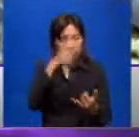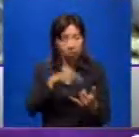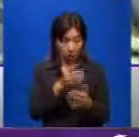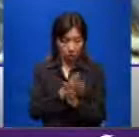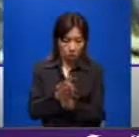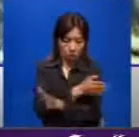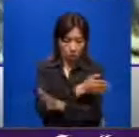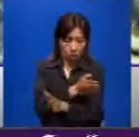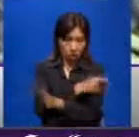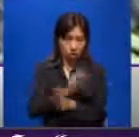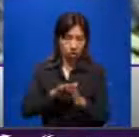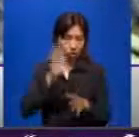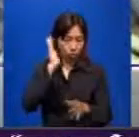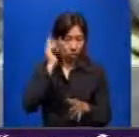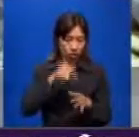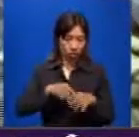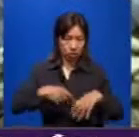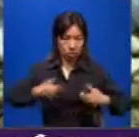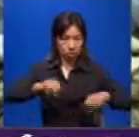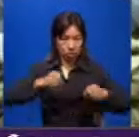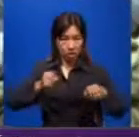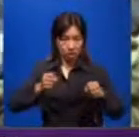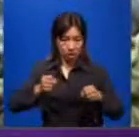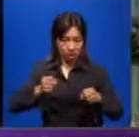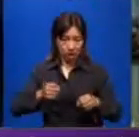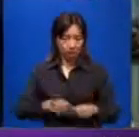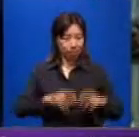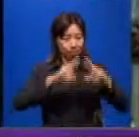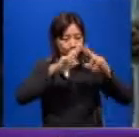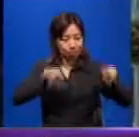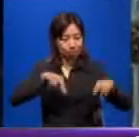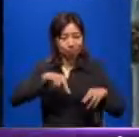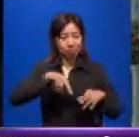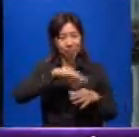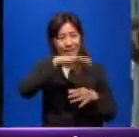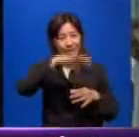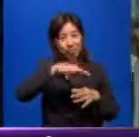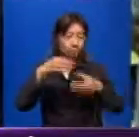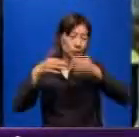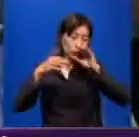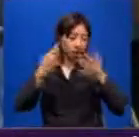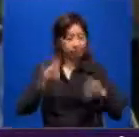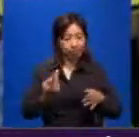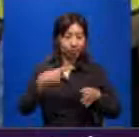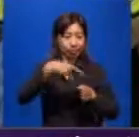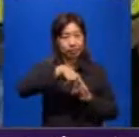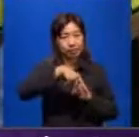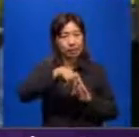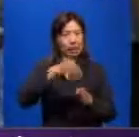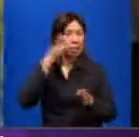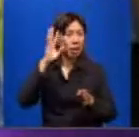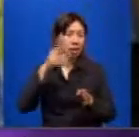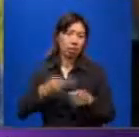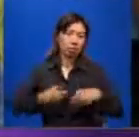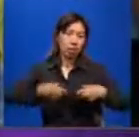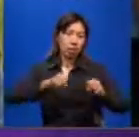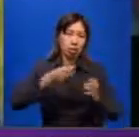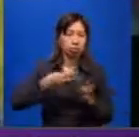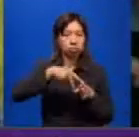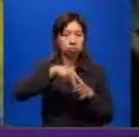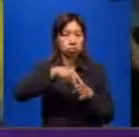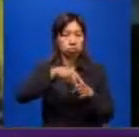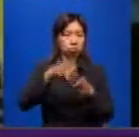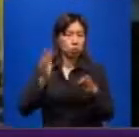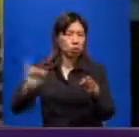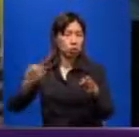สมมาตรขับขี่รถจักรยานยนต์ออกจากร้านน้ำชาเพื่อกลับบ้านพักได้มีคนร้ายไม่ทราบกลุ่มแล้วก็จำนวนใช้อาวุธปืนสงครามยิงจน